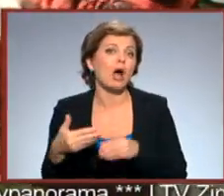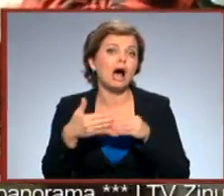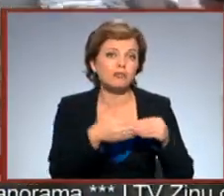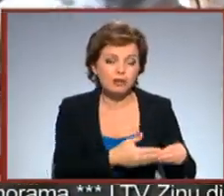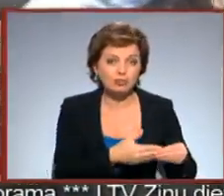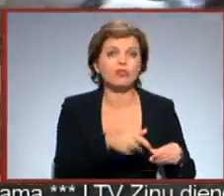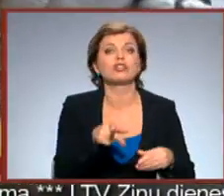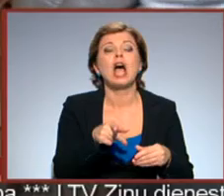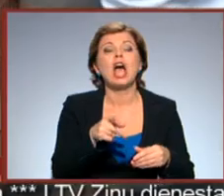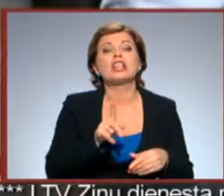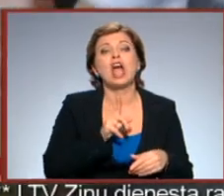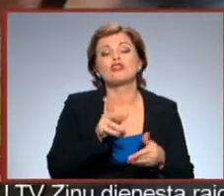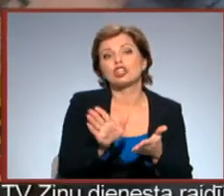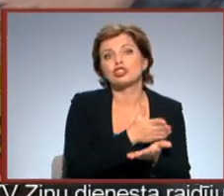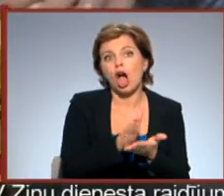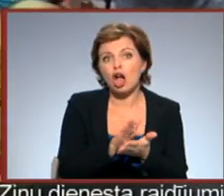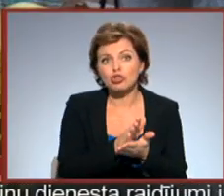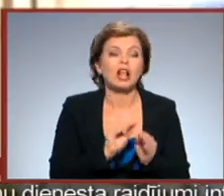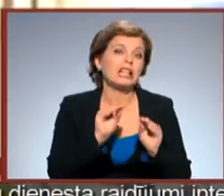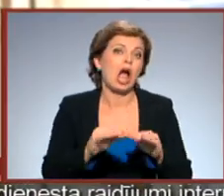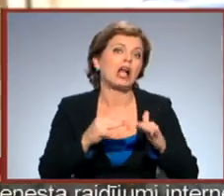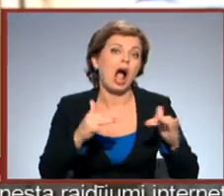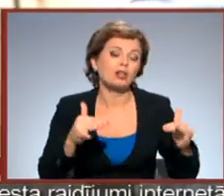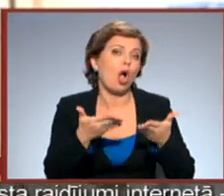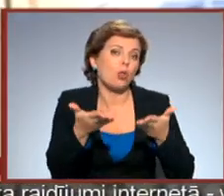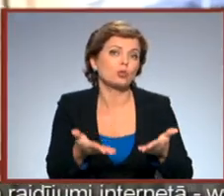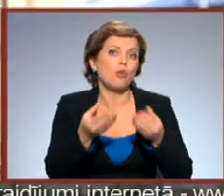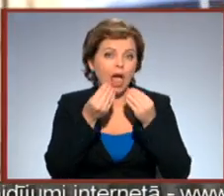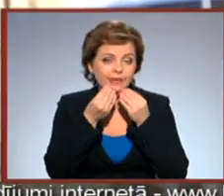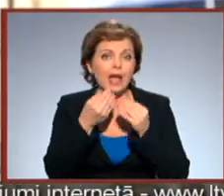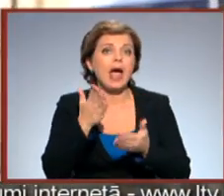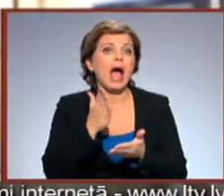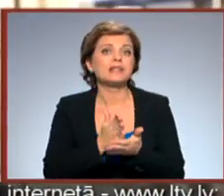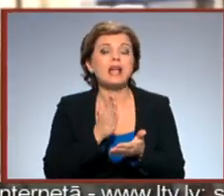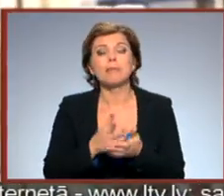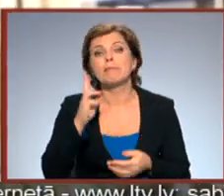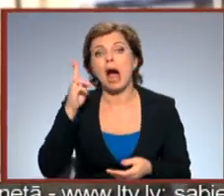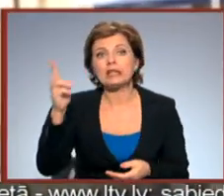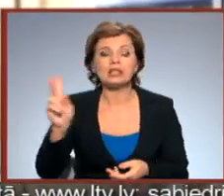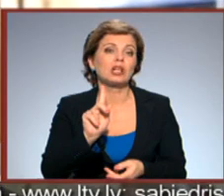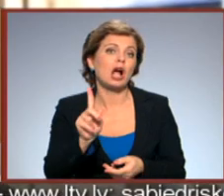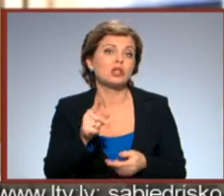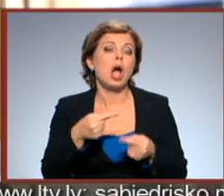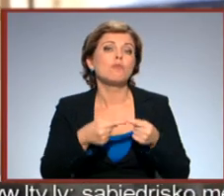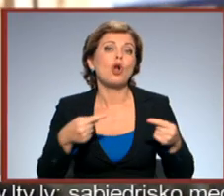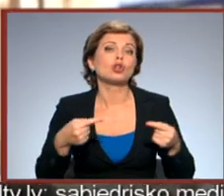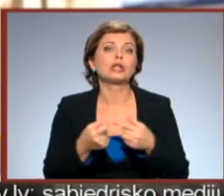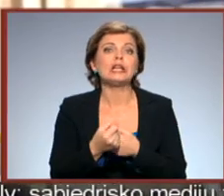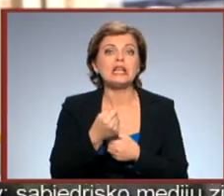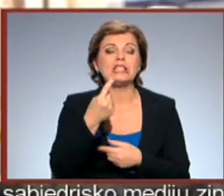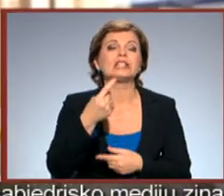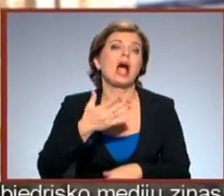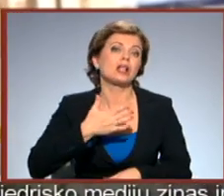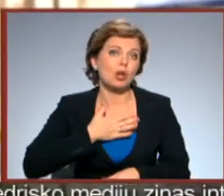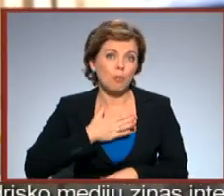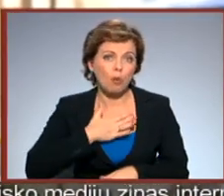lauku labumus sašķiro un viss liec galdā un ēd. Tad mēs esam pārliecināti par to, kas ir mūsu produktu izcelsme. Mūsu produktiem ir